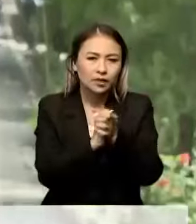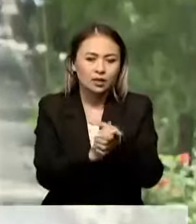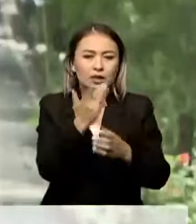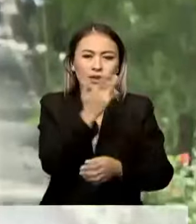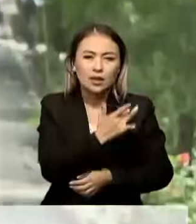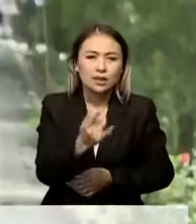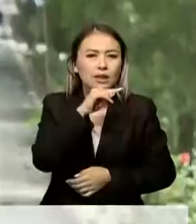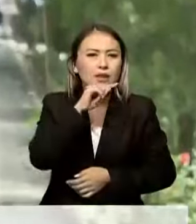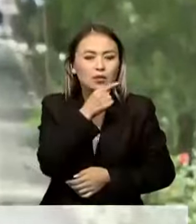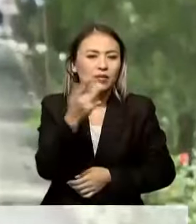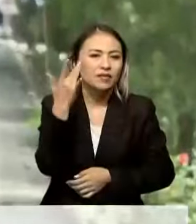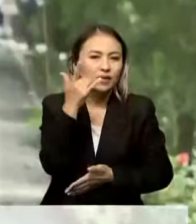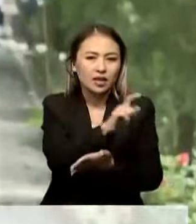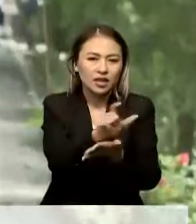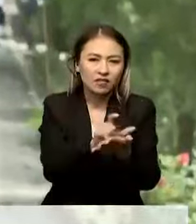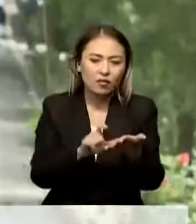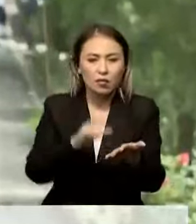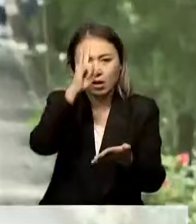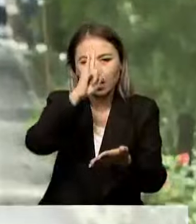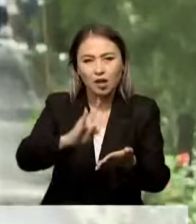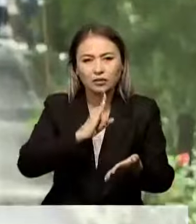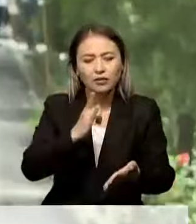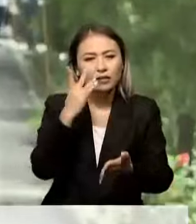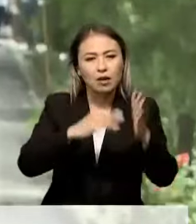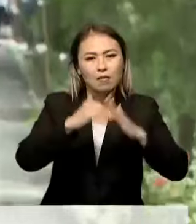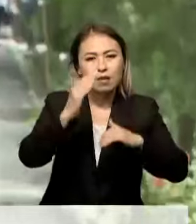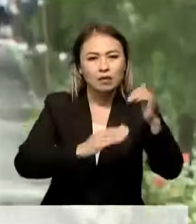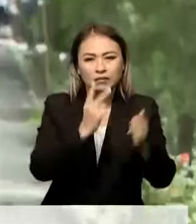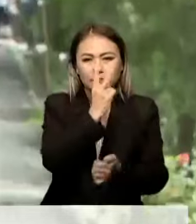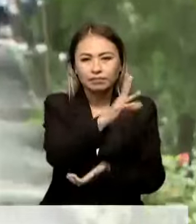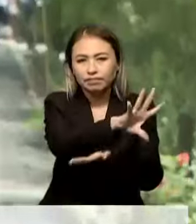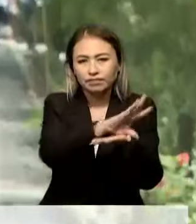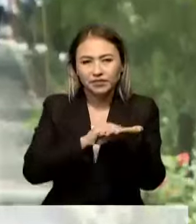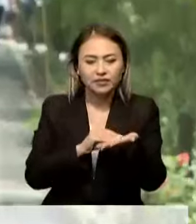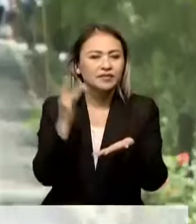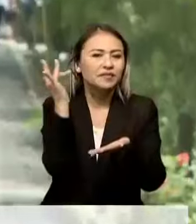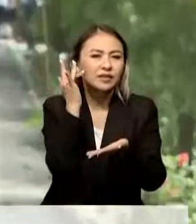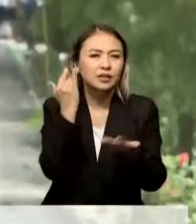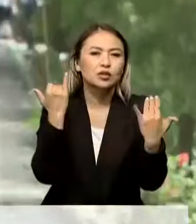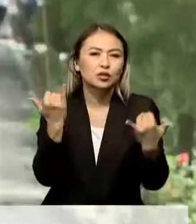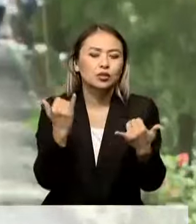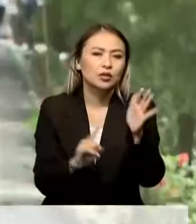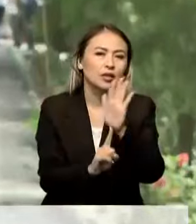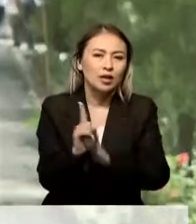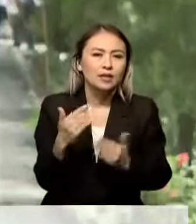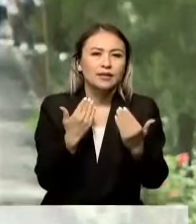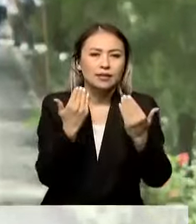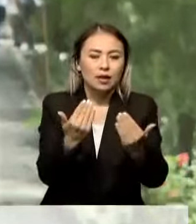саяси және экономикалық реформаларды Қазақстан тәжірибесіне қарап іске асырып келеміз. Қазір цифрландыруға бет бұрдық. Тағы